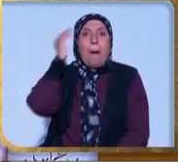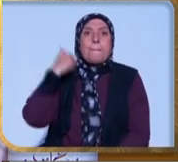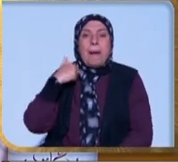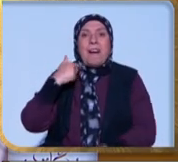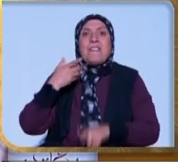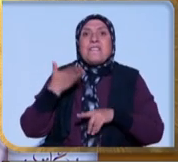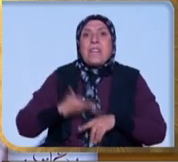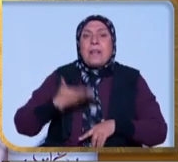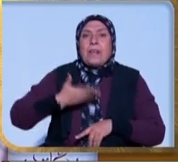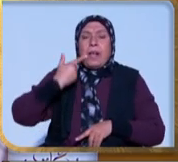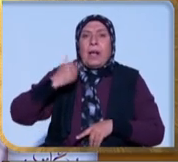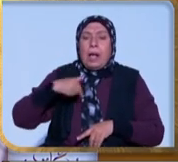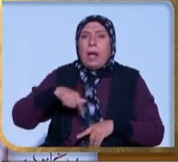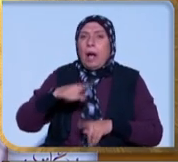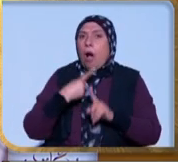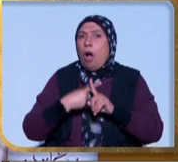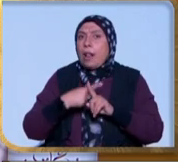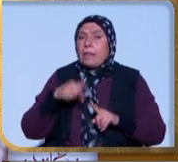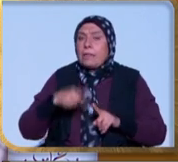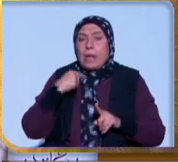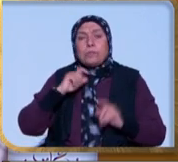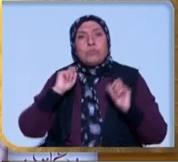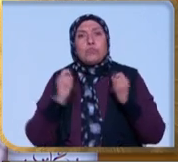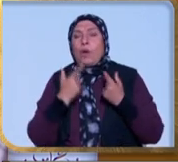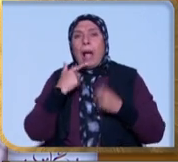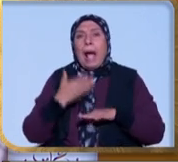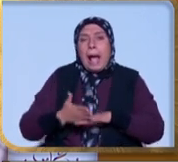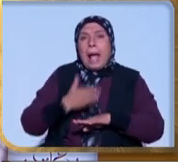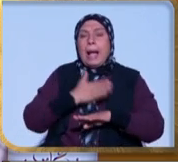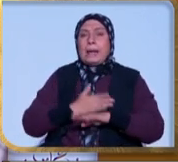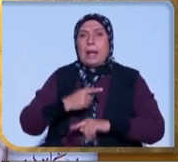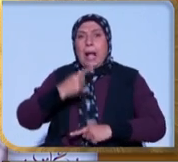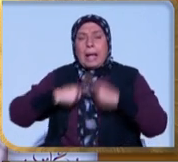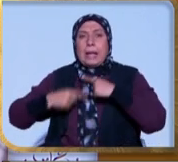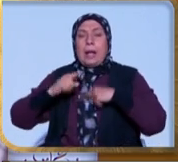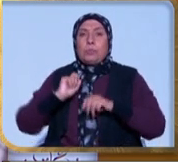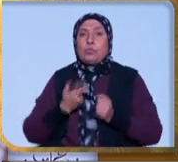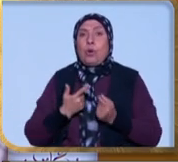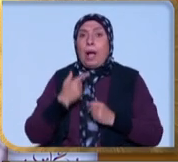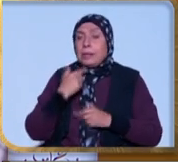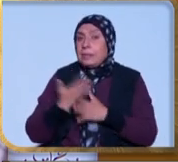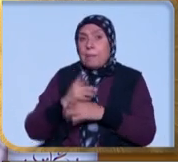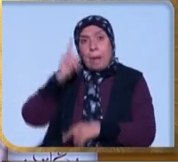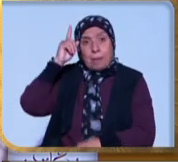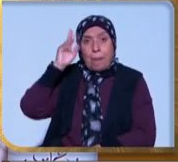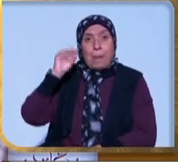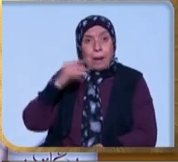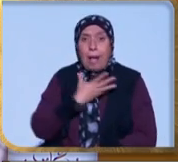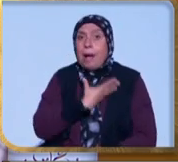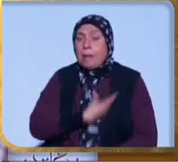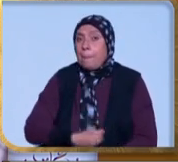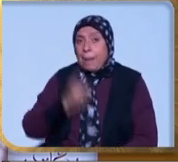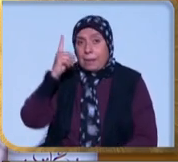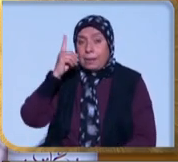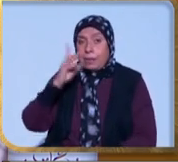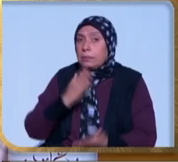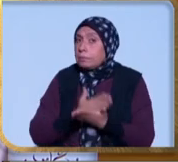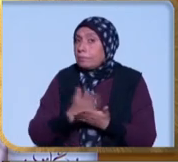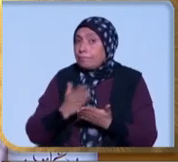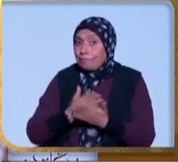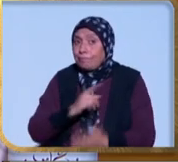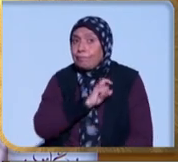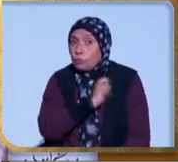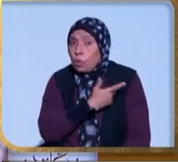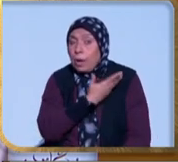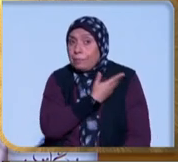رب جبار جل جلال الله وأنه جبار غفور رحيم جل جلال الله. الابتلاءات لها معان كثيرة، تطهير